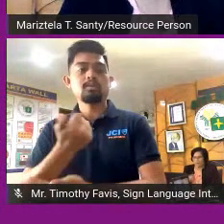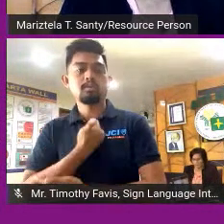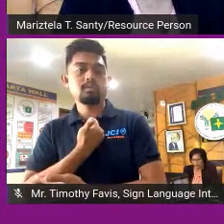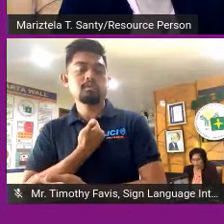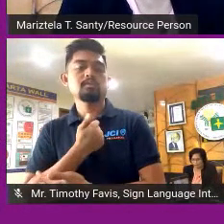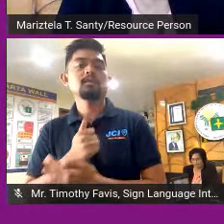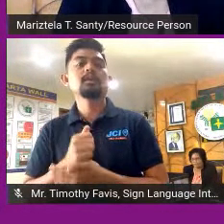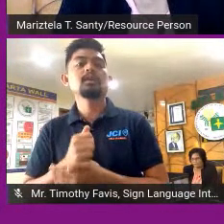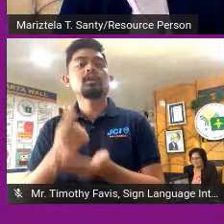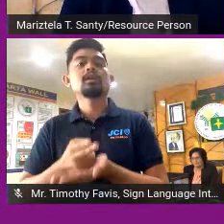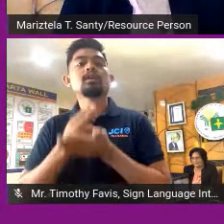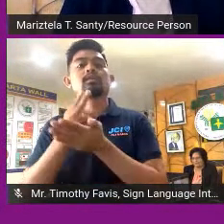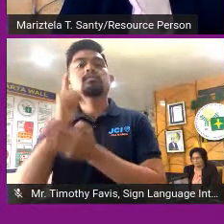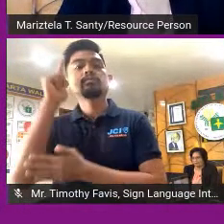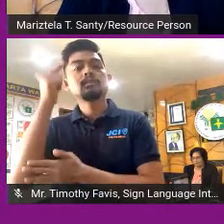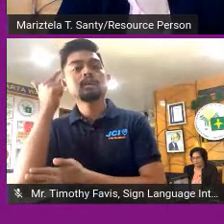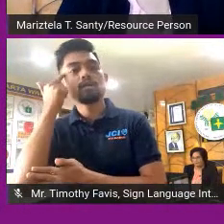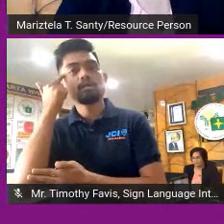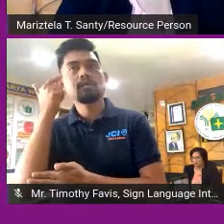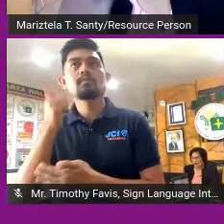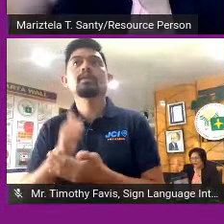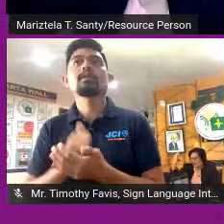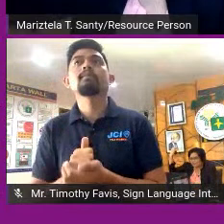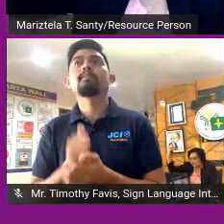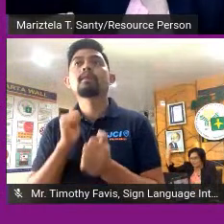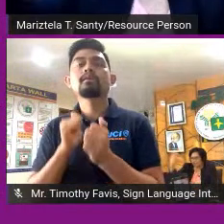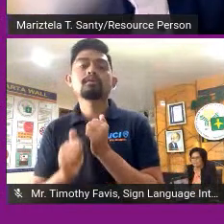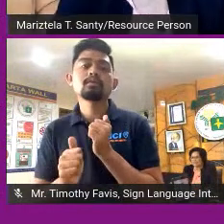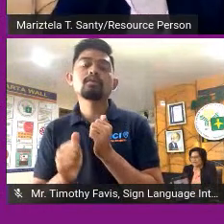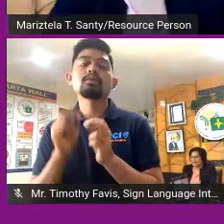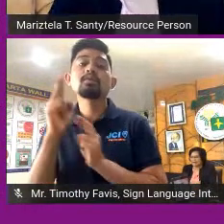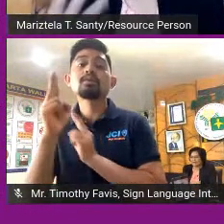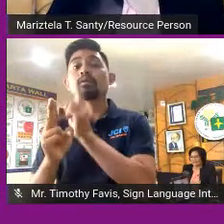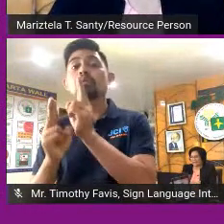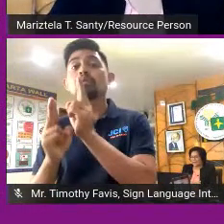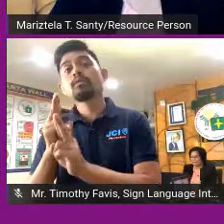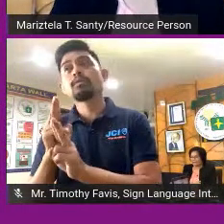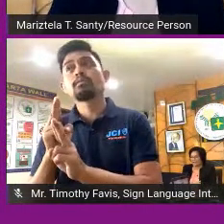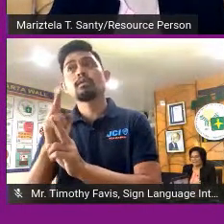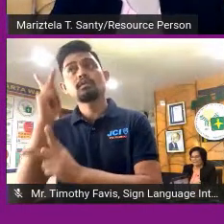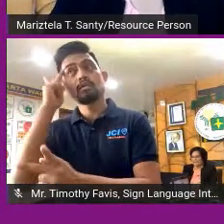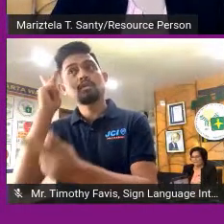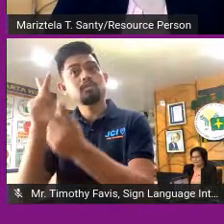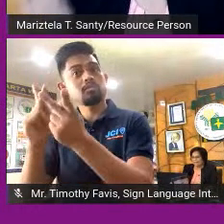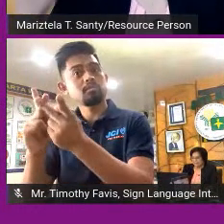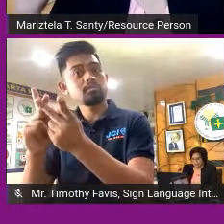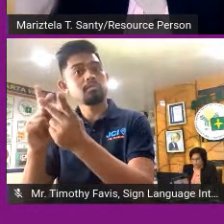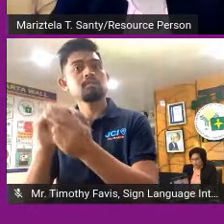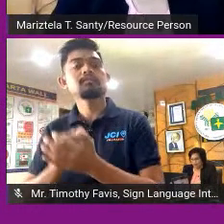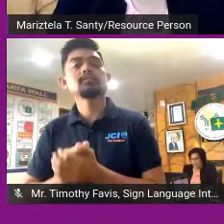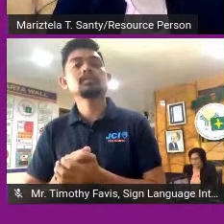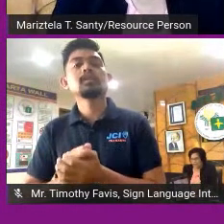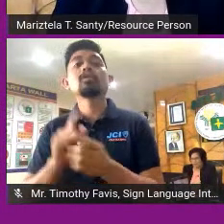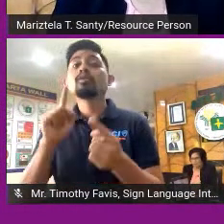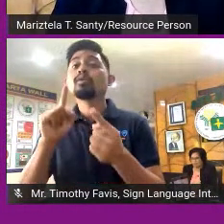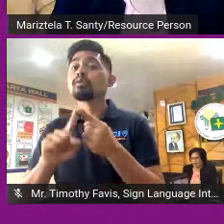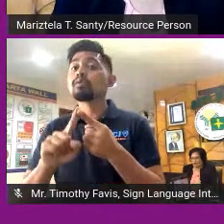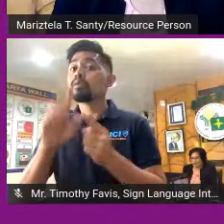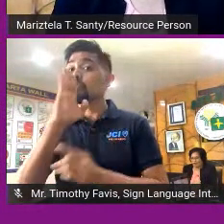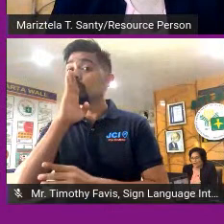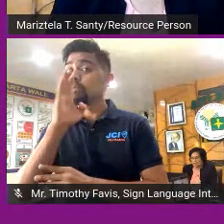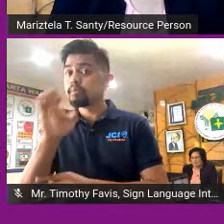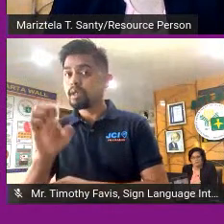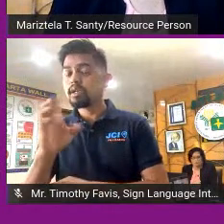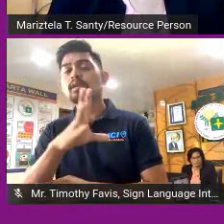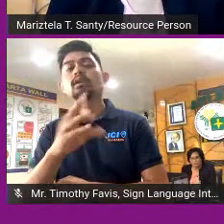want to help the government. Ano po? So, ang universal adhikain natin ay to be